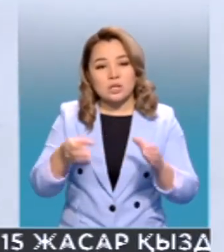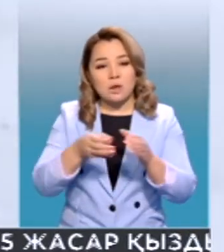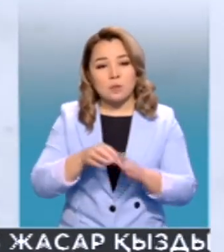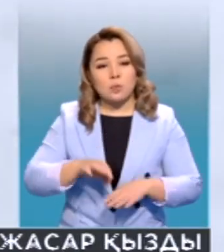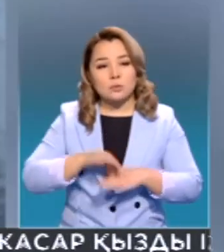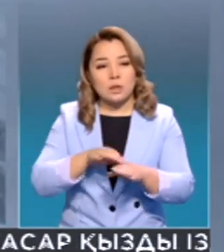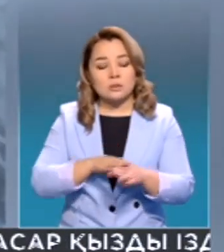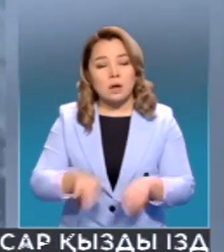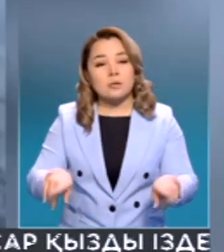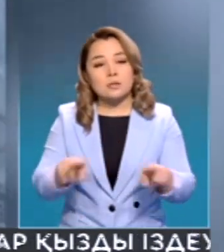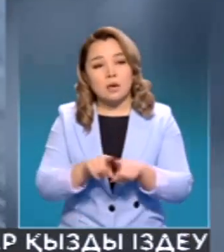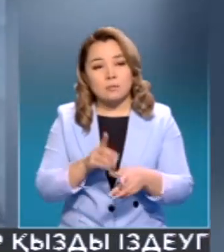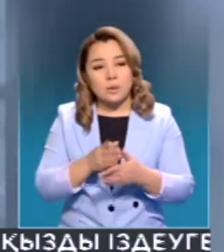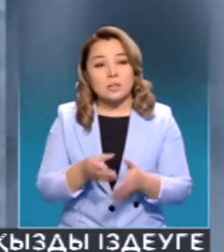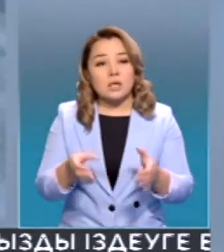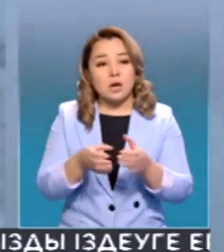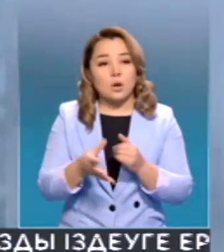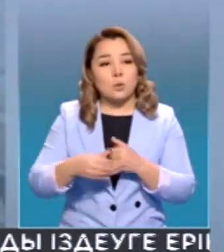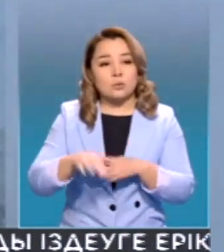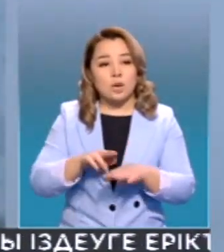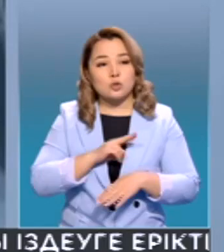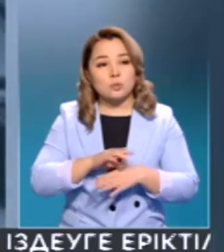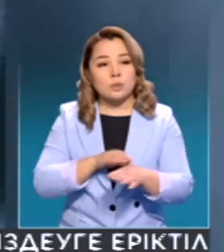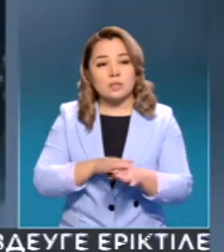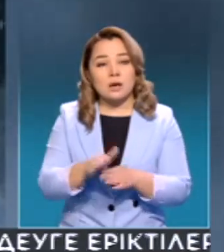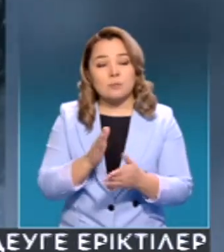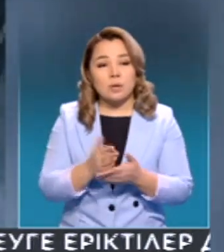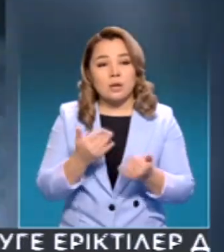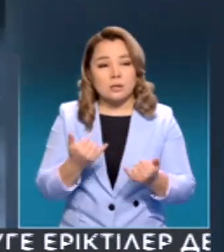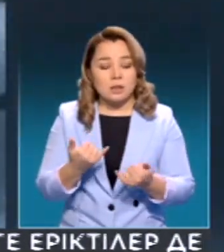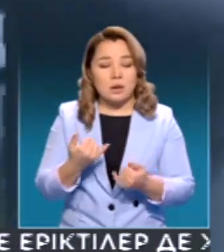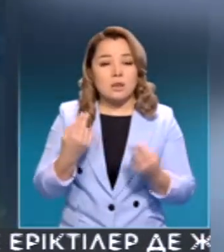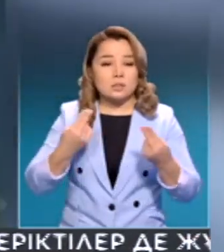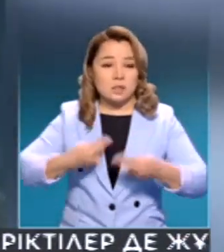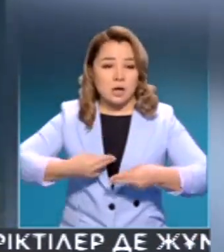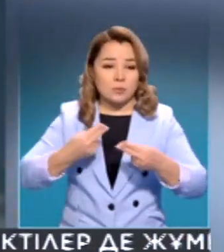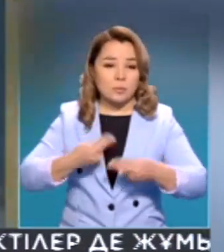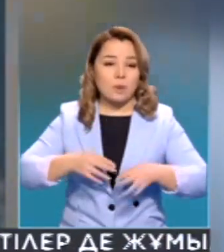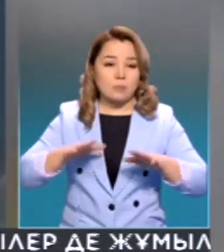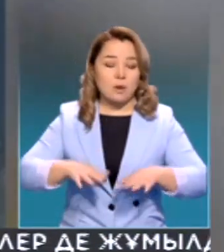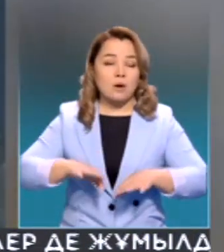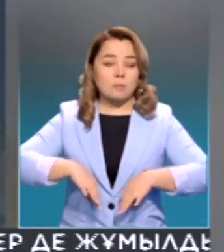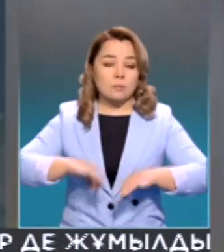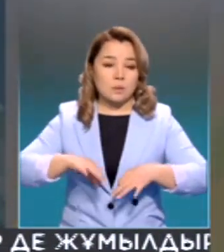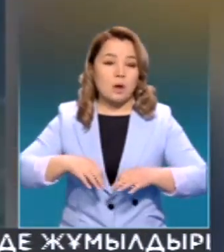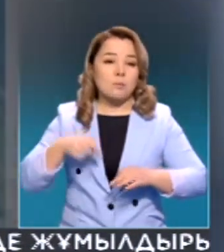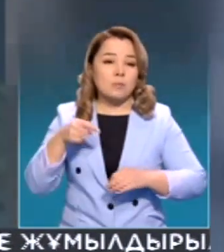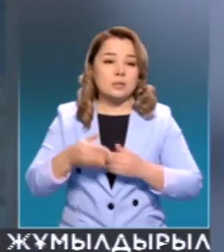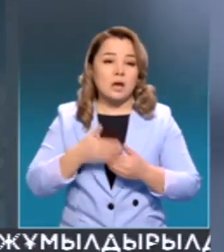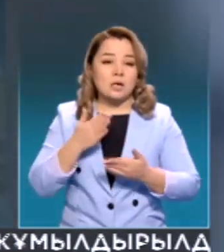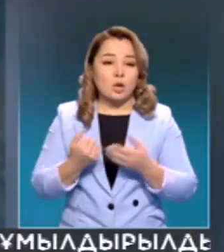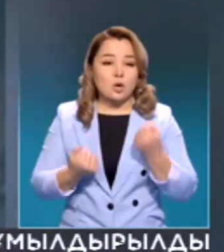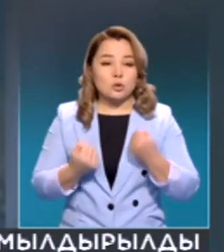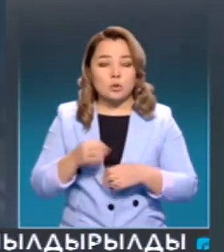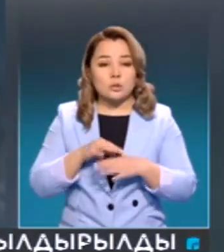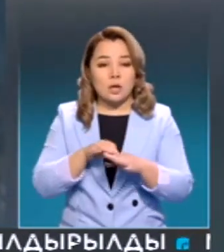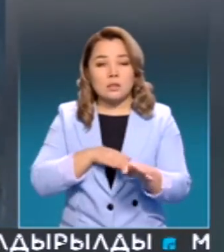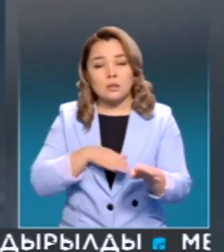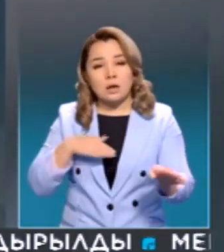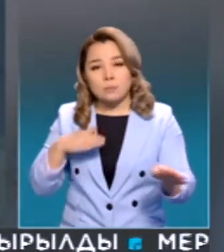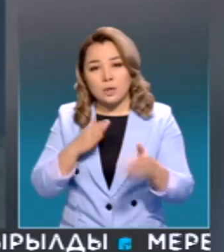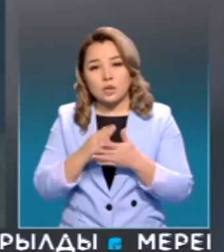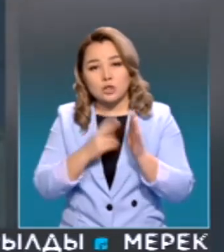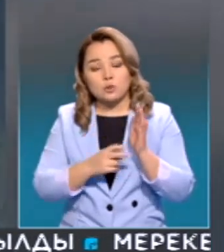құрылды. Осыған ұқсас штабтар өңірлерде де жұмыс істеп тұр. Блок бекеттерде 1000-нан астам автокөлік жиналды. Соңғы тәулікте 725